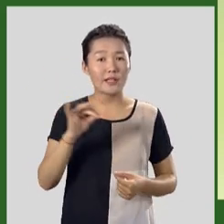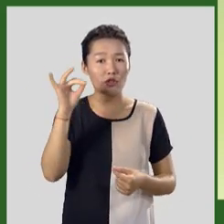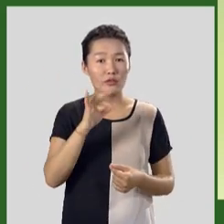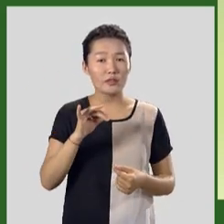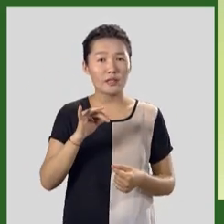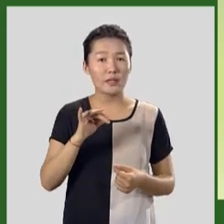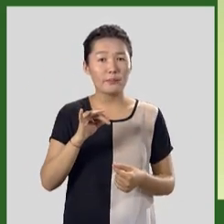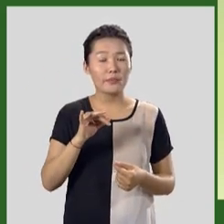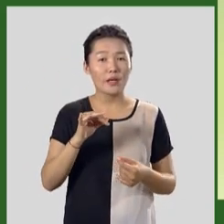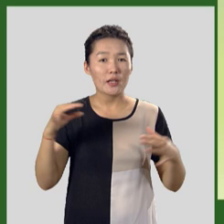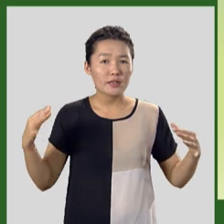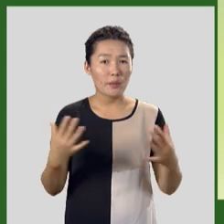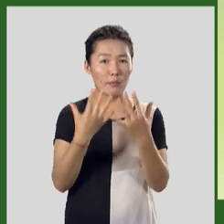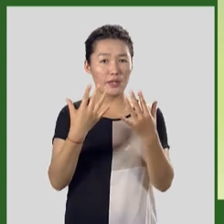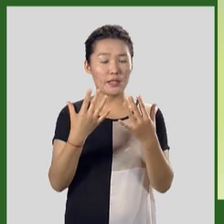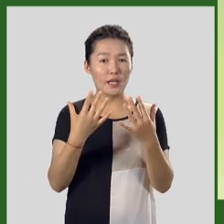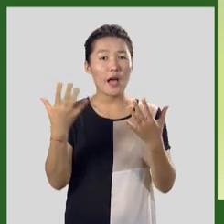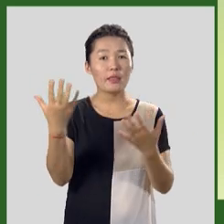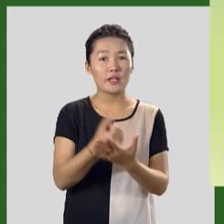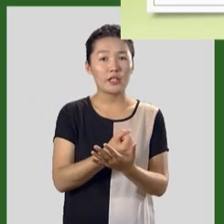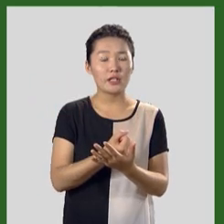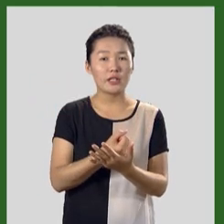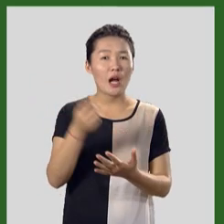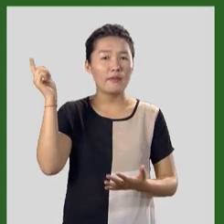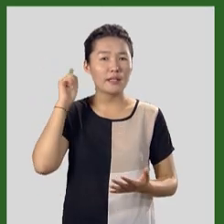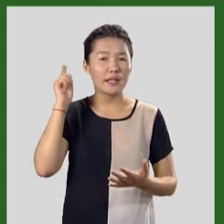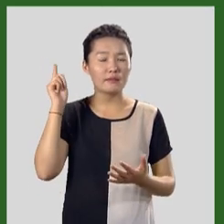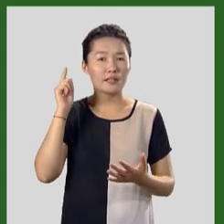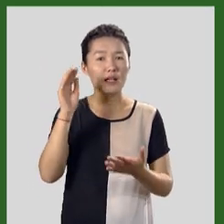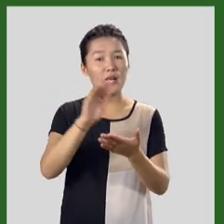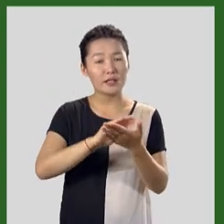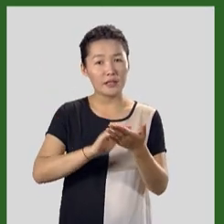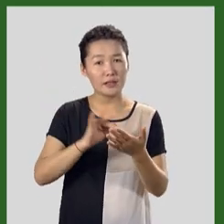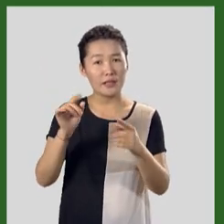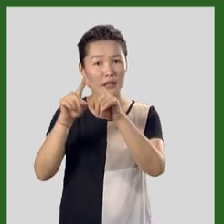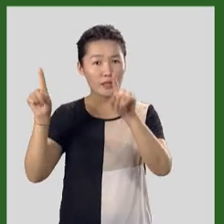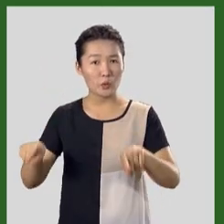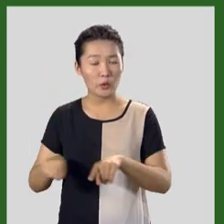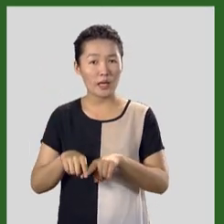нашедших в древних текстах и рисунках, применяют исторический метод.